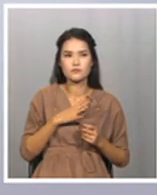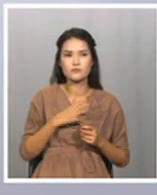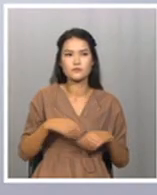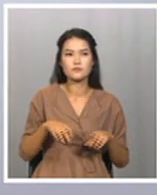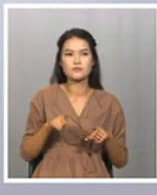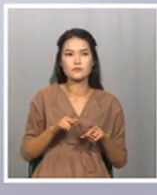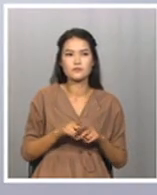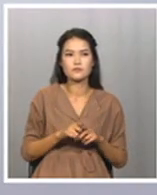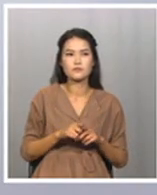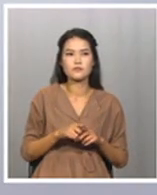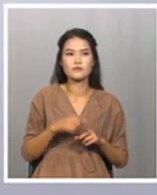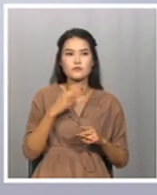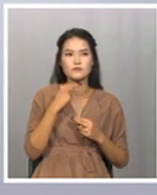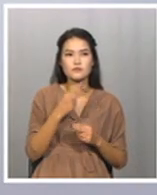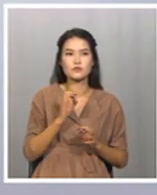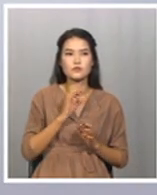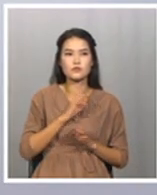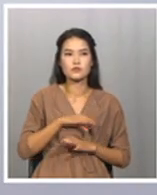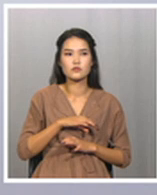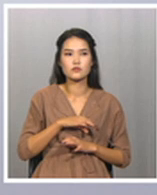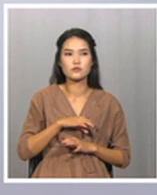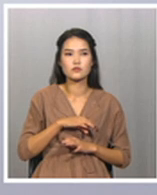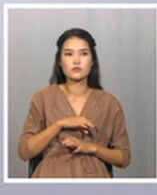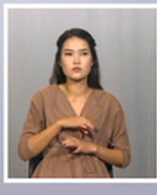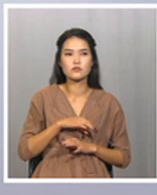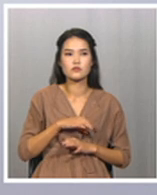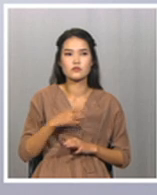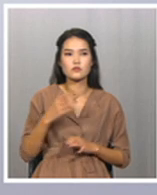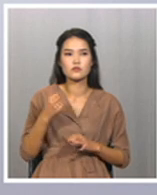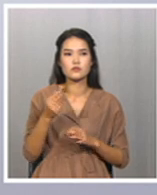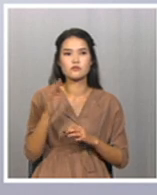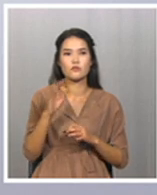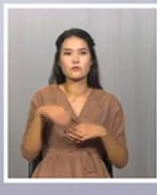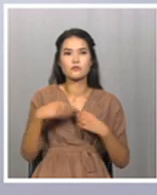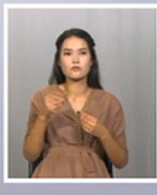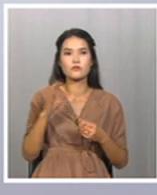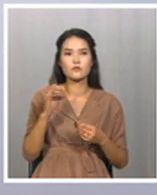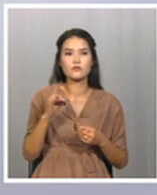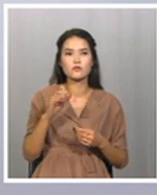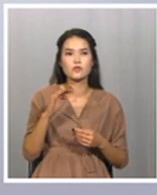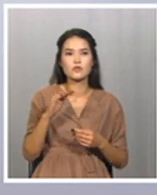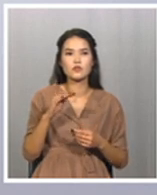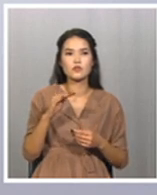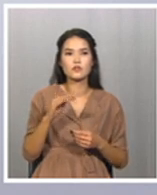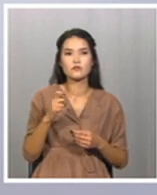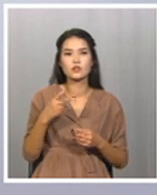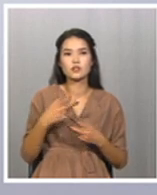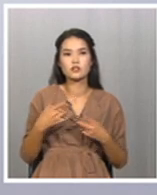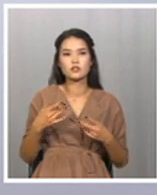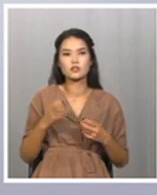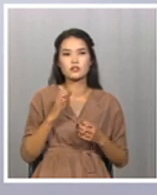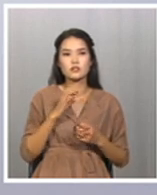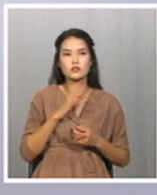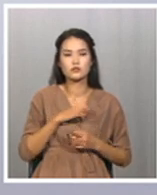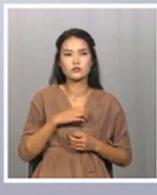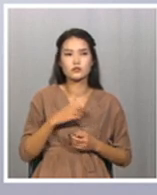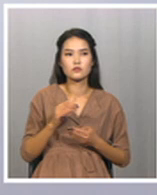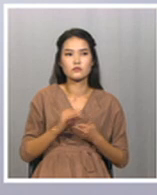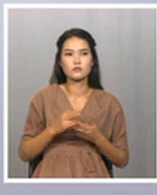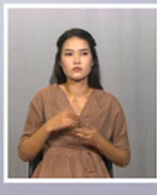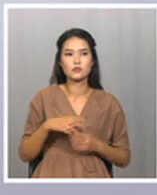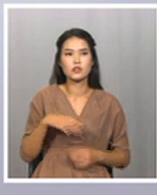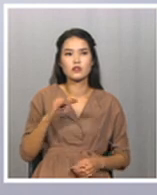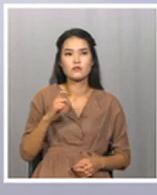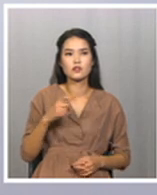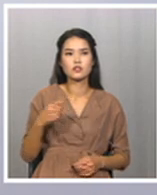сол алгоритмді қолданып, мына берген функцияның x0 нүктесінде жүргізілген жанаманың теңдеуін жазайық. X-ті не